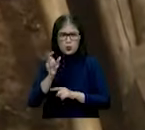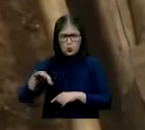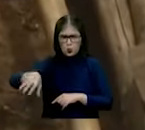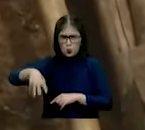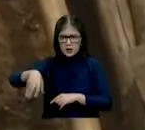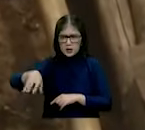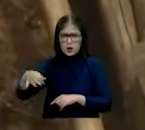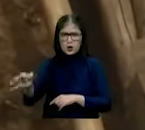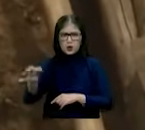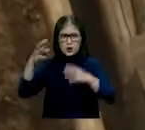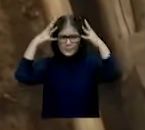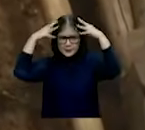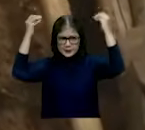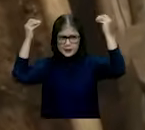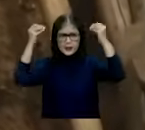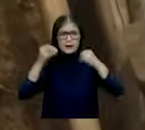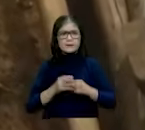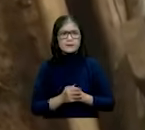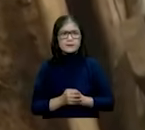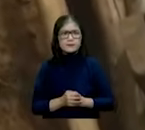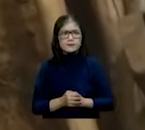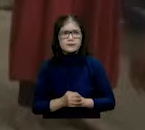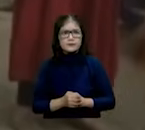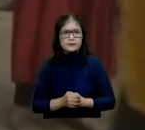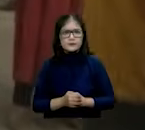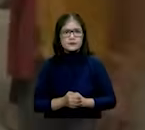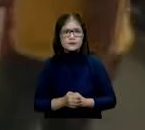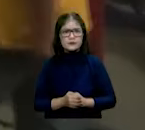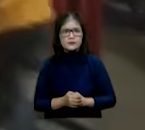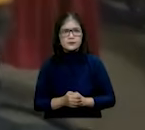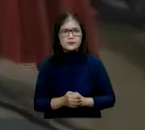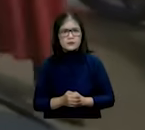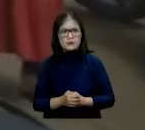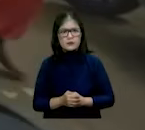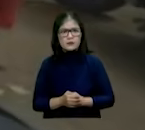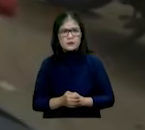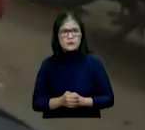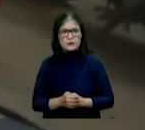Kota Padang. Dari Padang, Sumatera Barat, Budi Sunandar, iNews melaporkan.